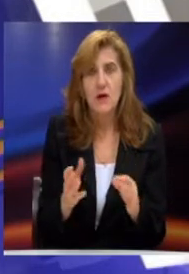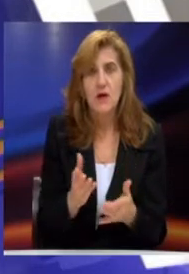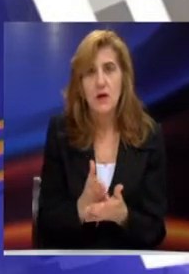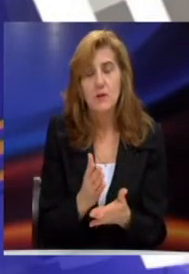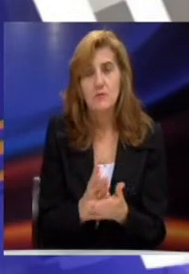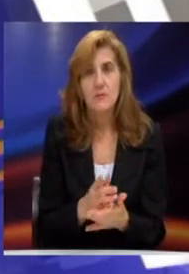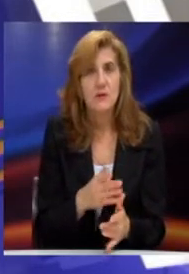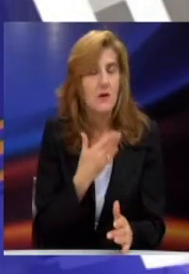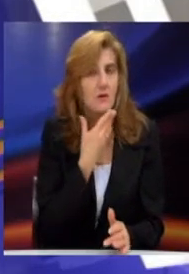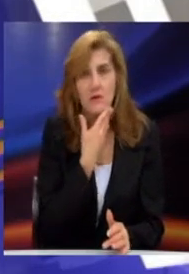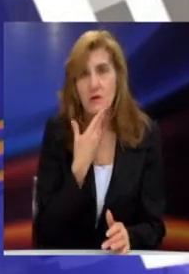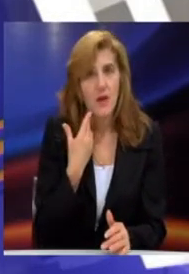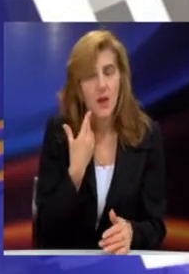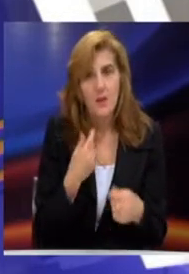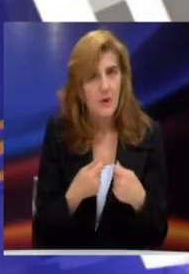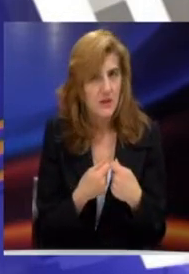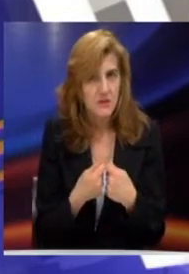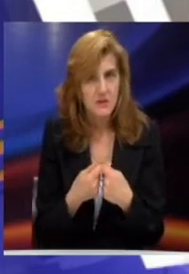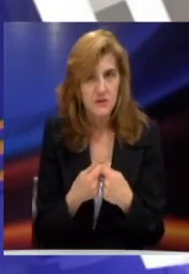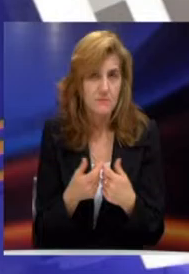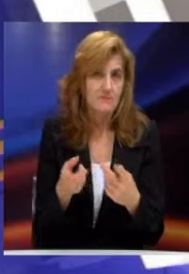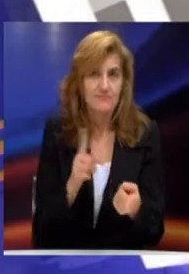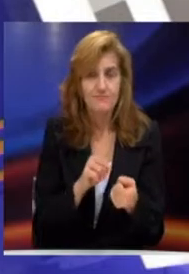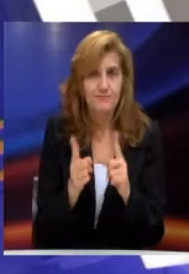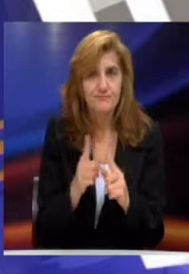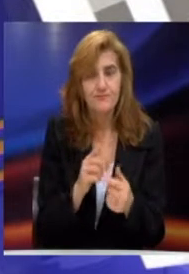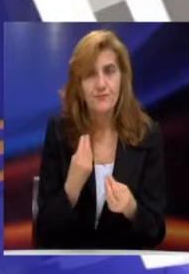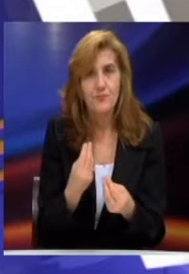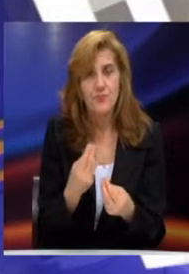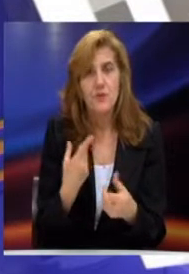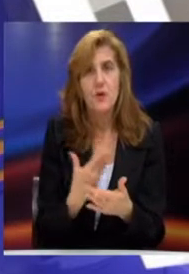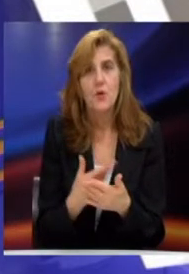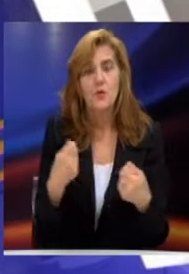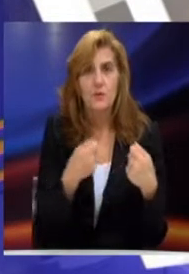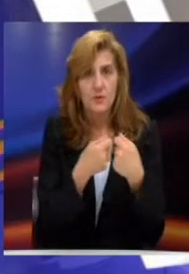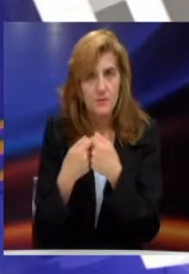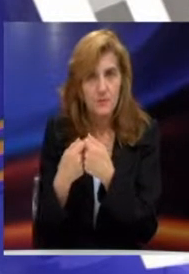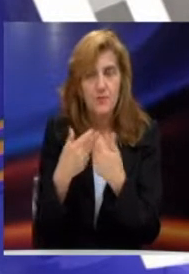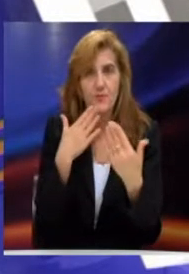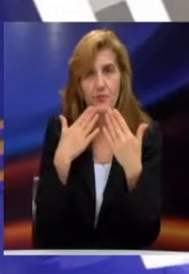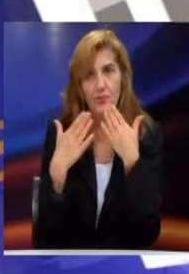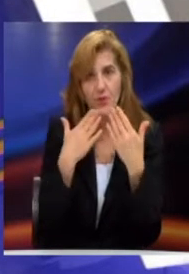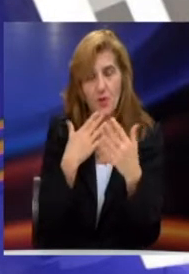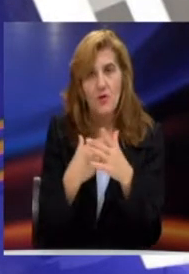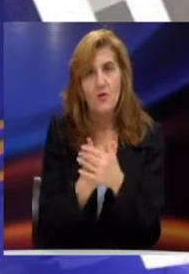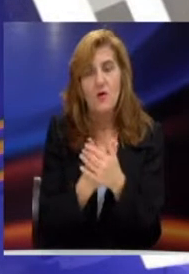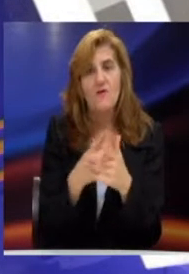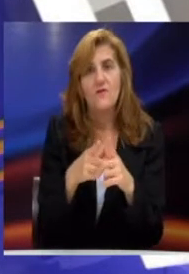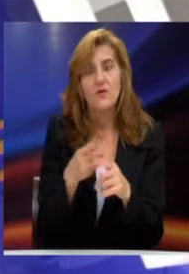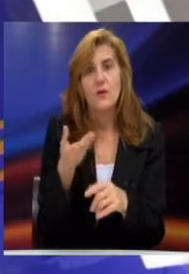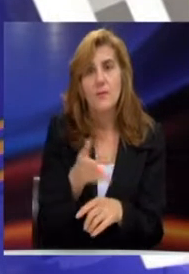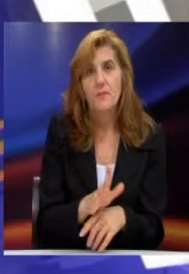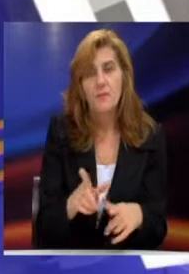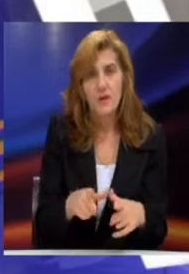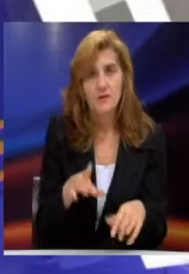postoji nešto, nema institucionalne saradnje, da tako kažem. Tokom Međunarodne biskupske konferencije predstavljen je i novi